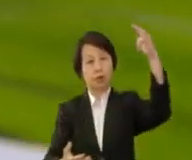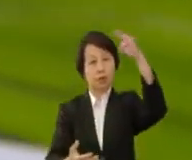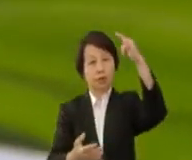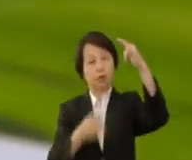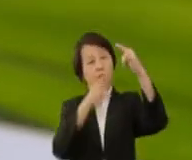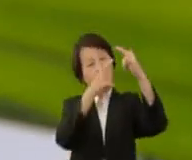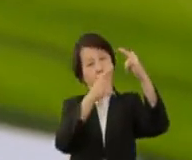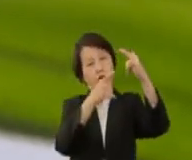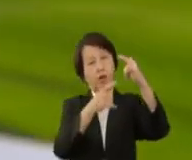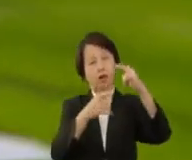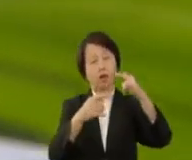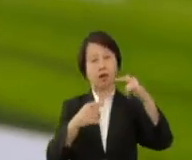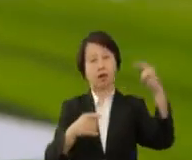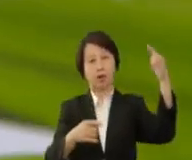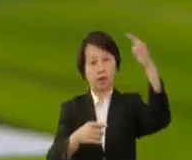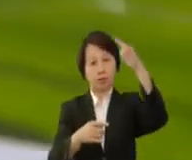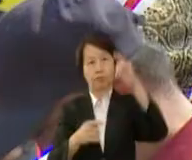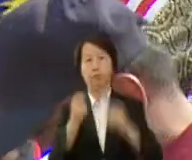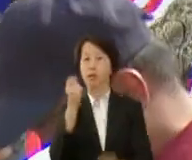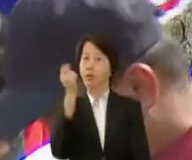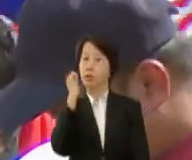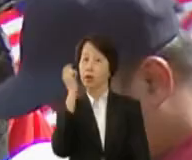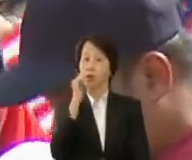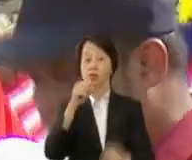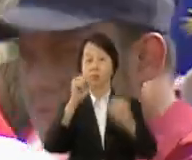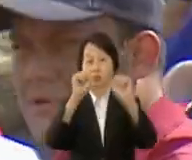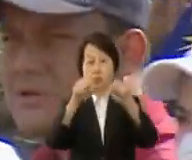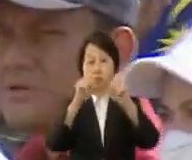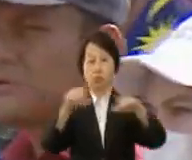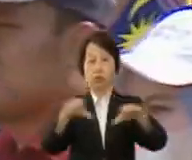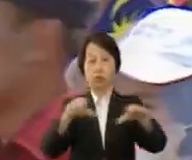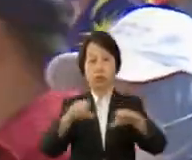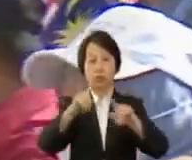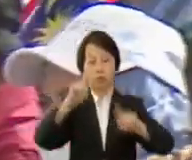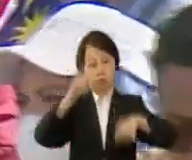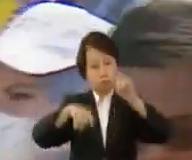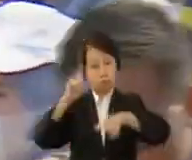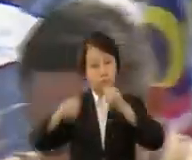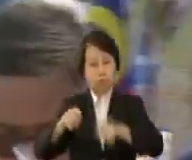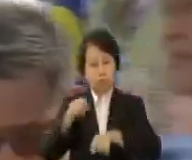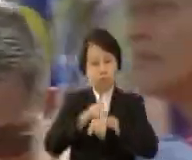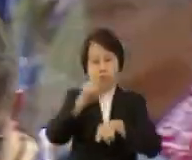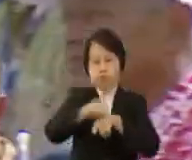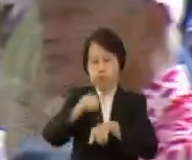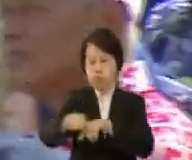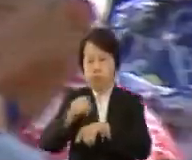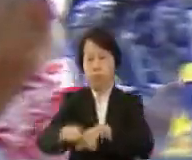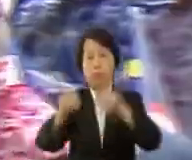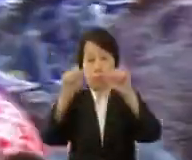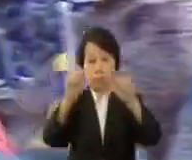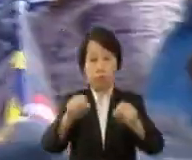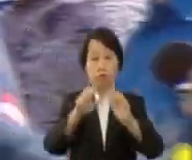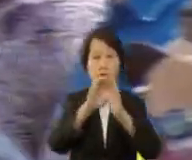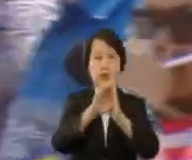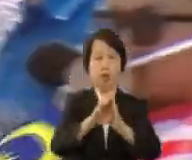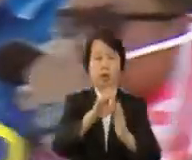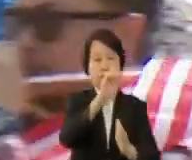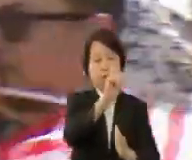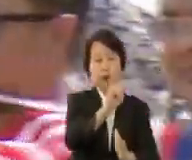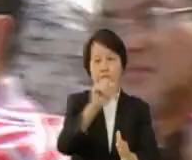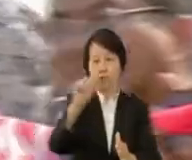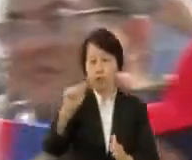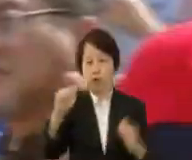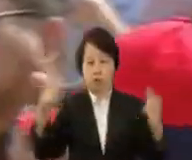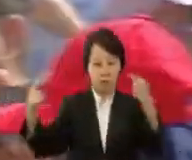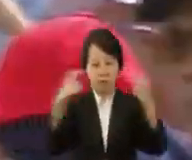pilot pejuang yang diterbangkan sebentar tadi berupaya melakukan pelbagai serangan udara, antaranya air-to-air